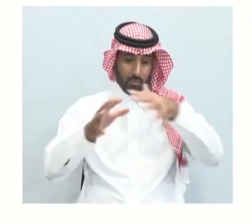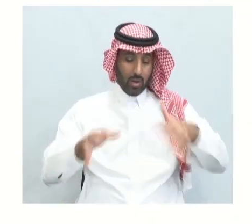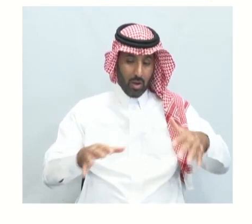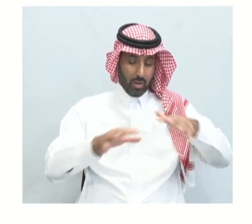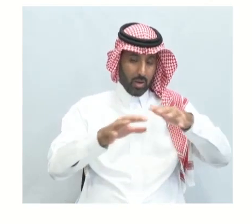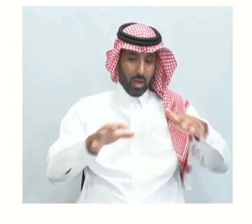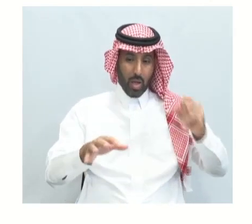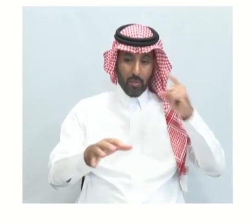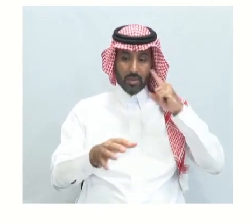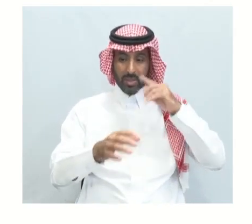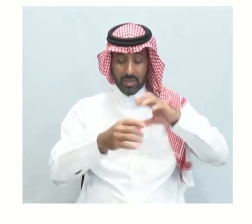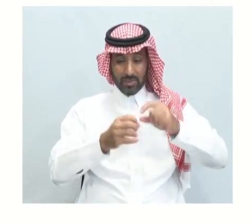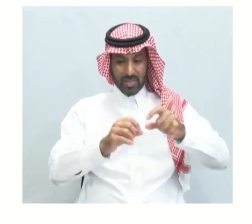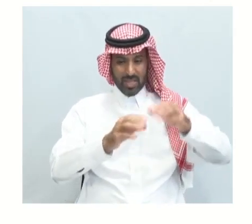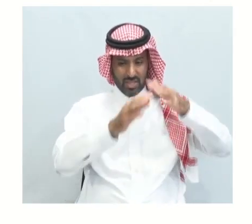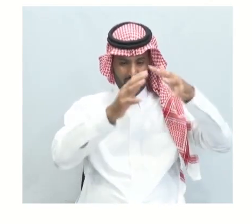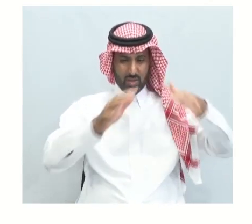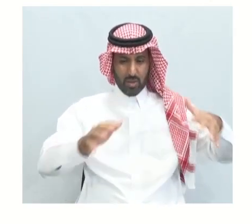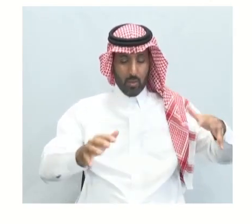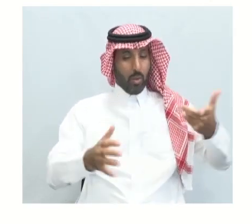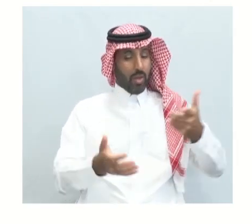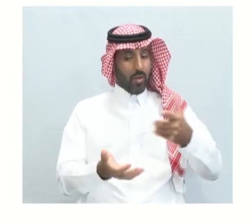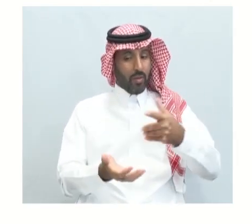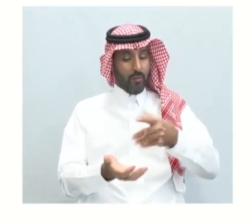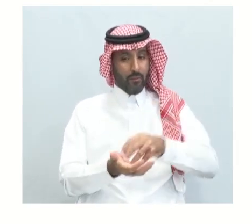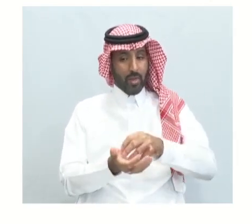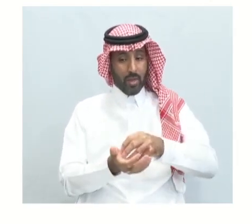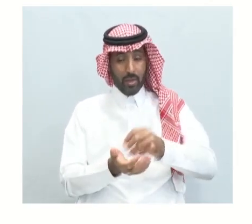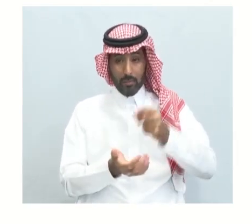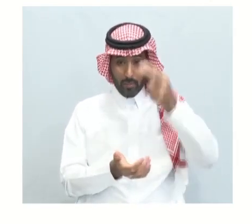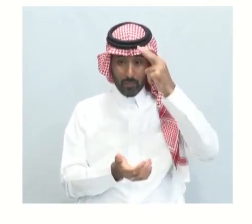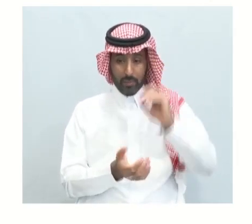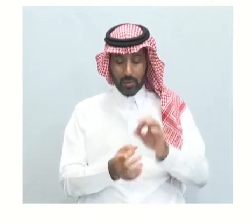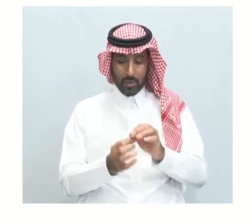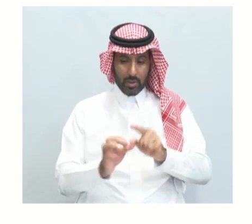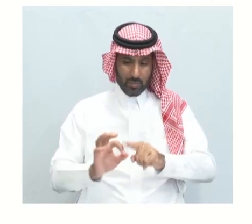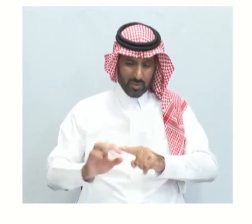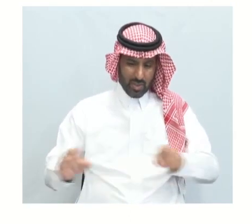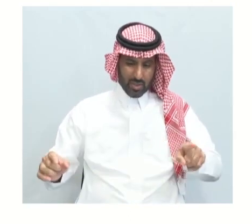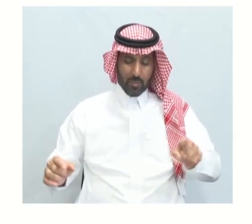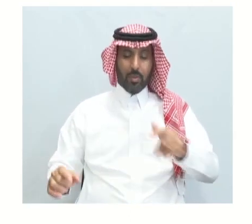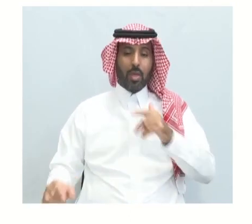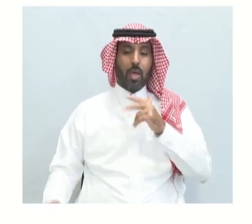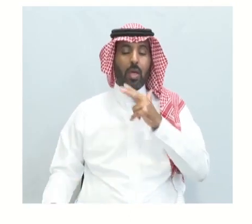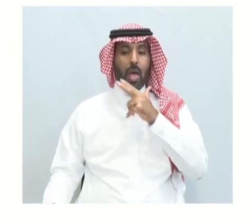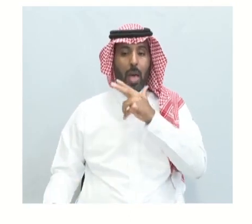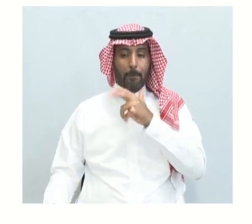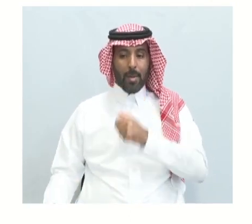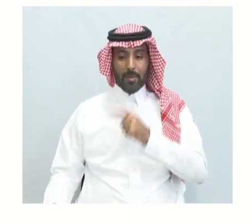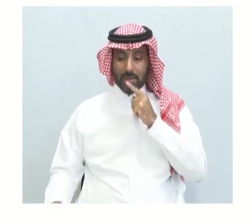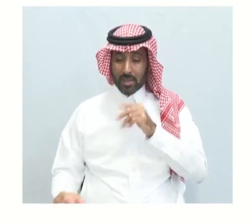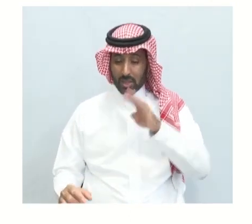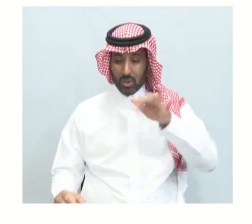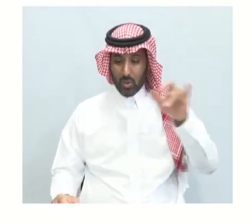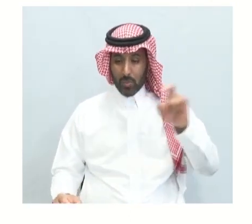اشهر السلاس الجبليه في مملكتنا الحبيبه وتمتد لما يقارب من 800 م